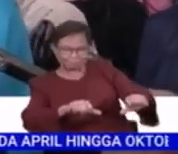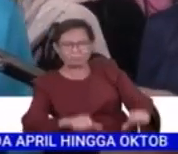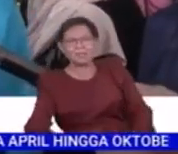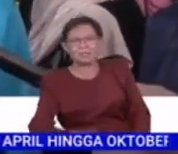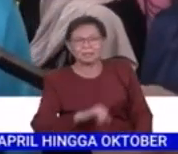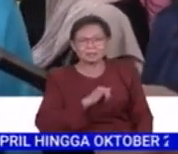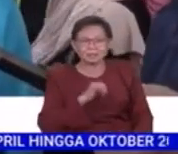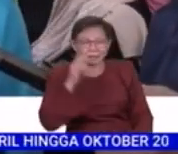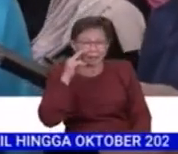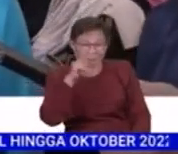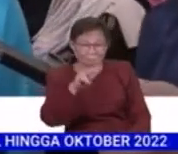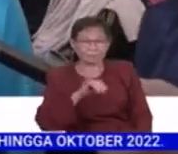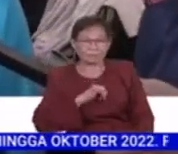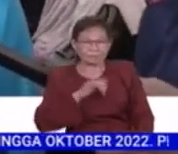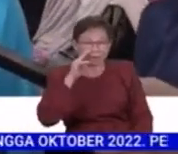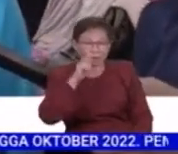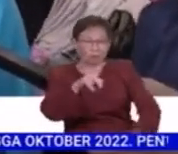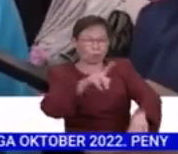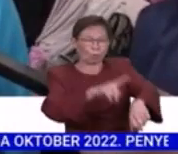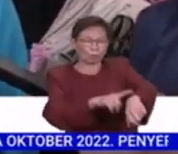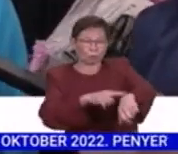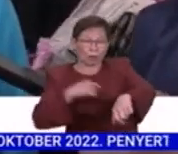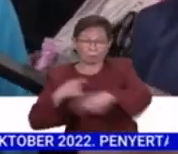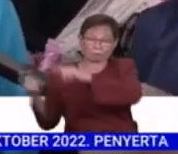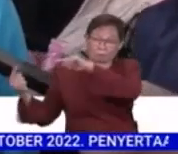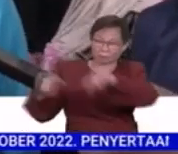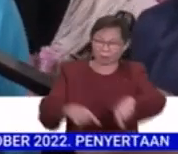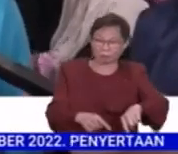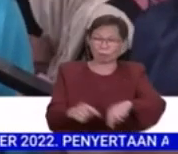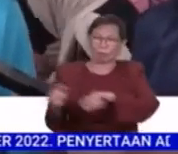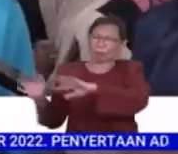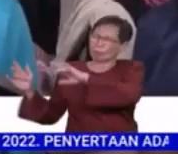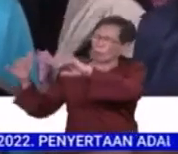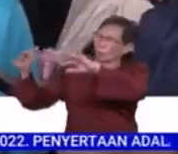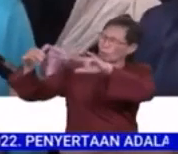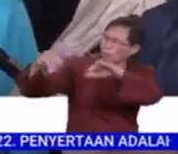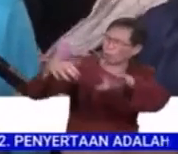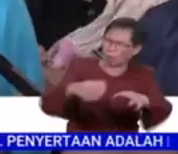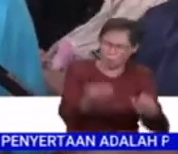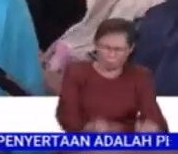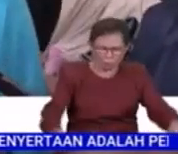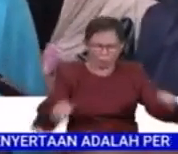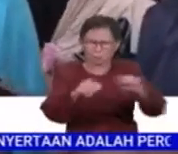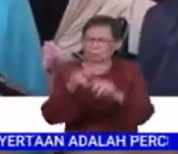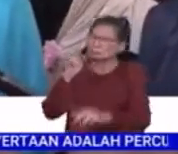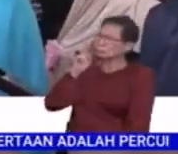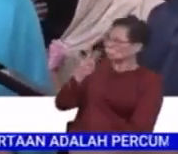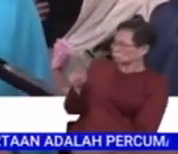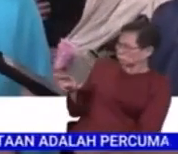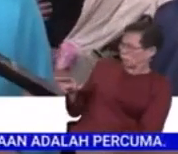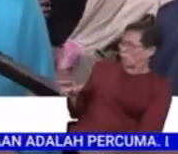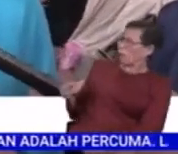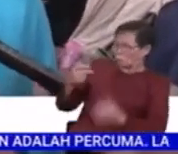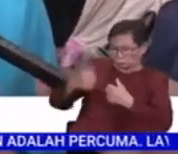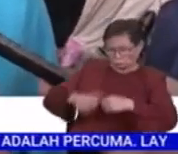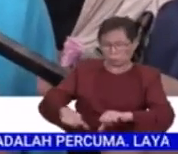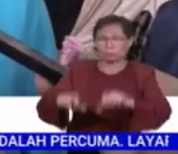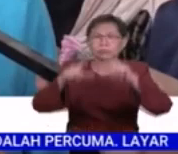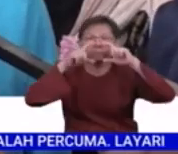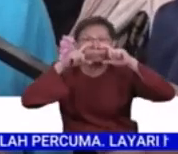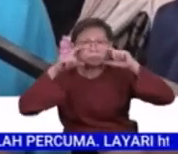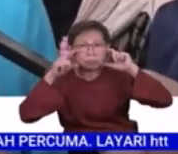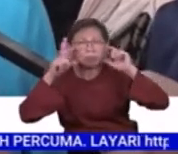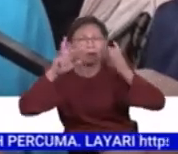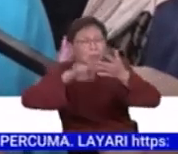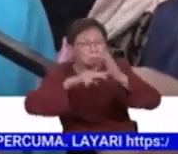Tapi saya lihat sewaktu saya datang tadi, ramai yang datang berjalan kaki ke masjid. Jadi masih lagi memakai mask.